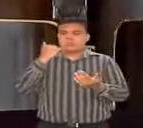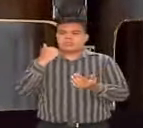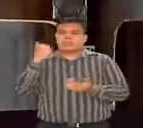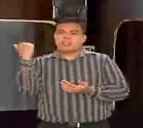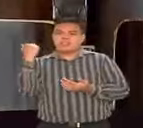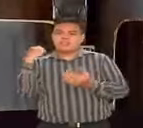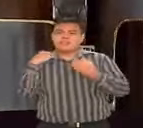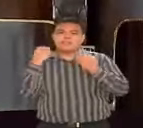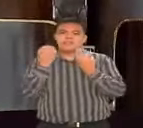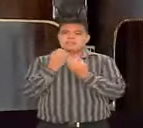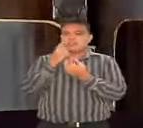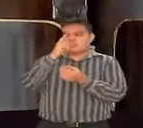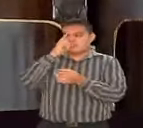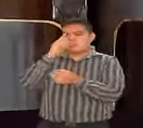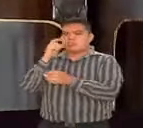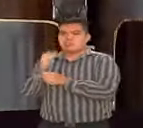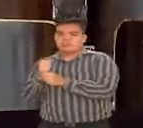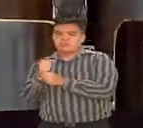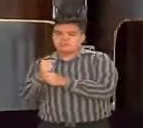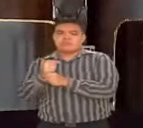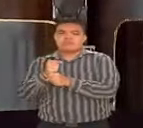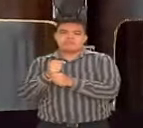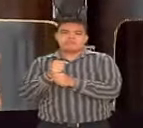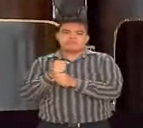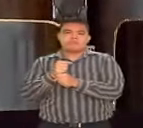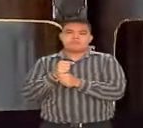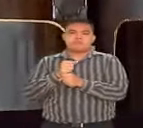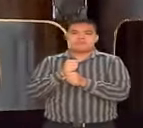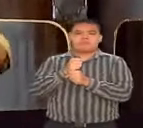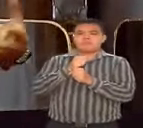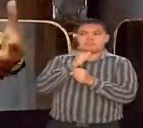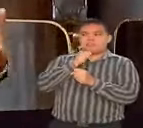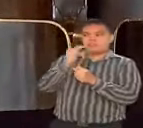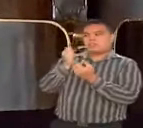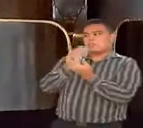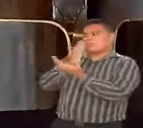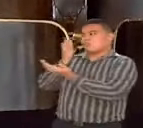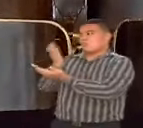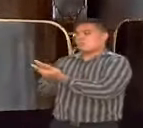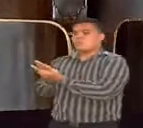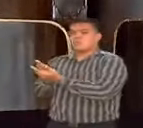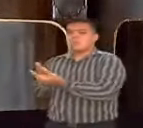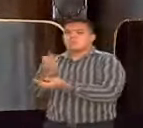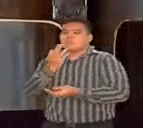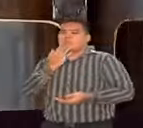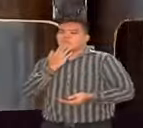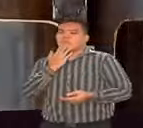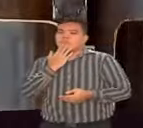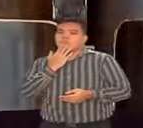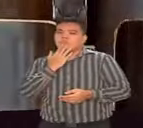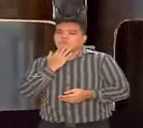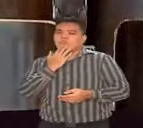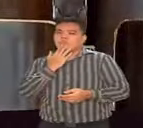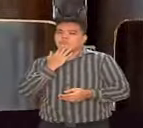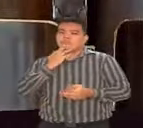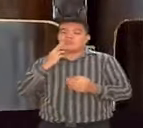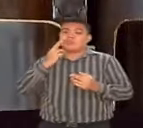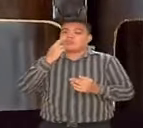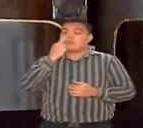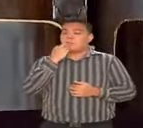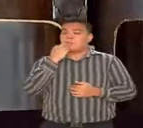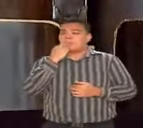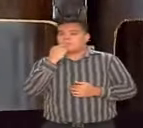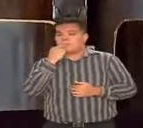uban nila motuog mga ing ana. You do not go to a funeral in a color that is murag birthday